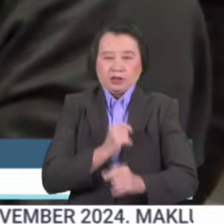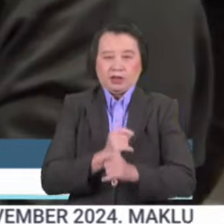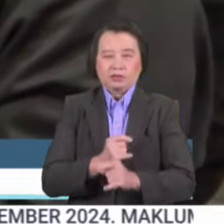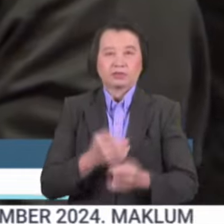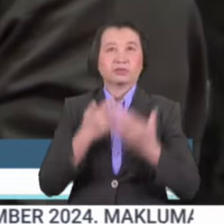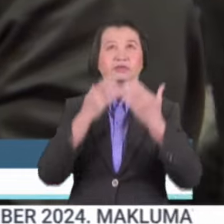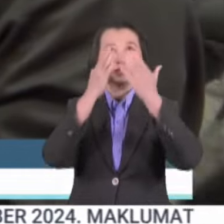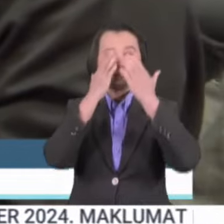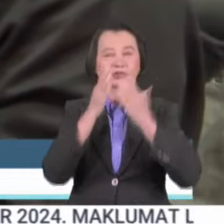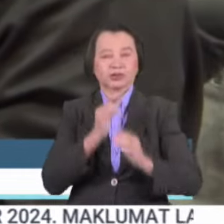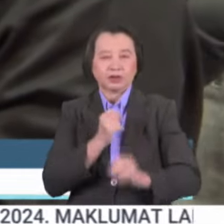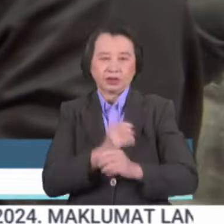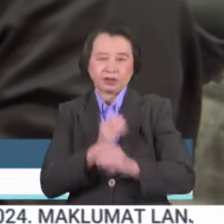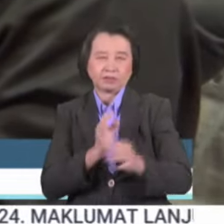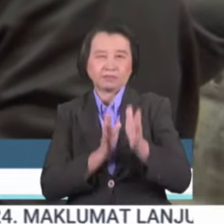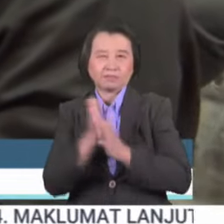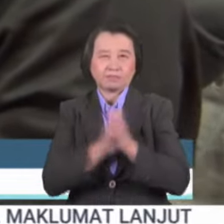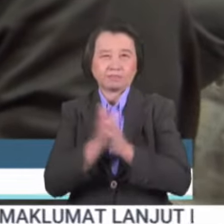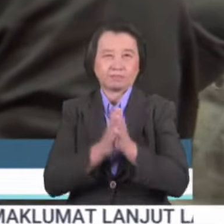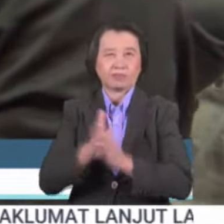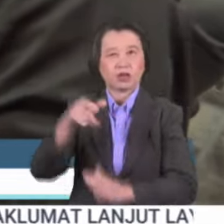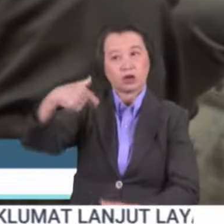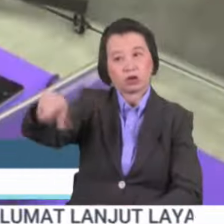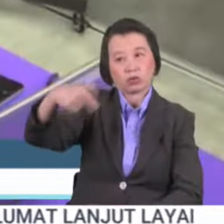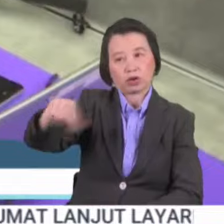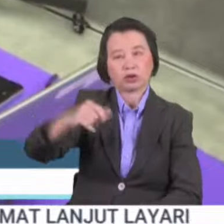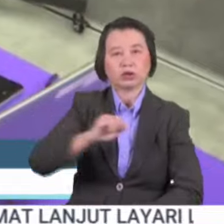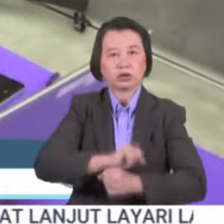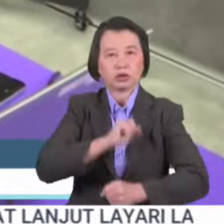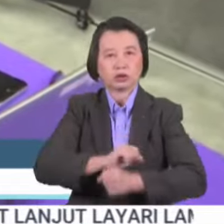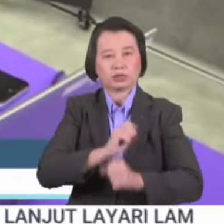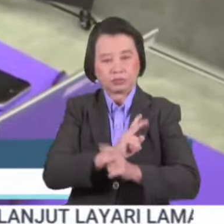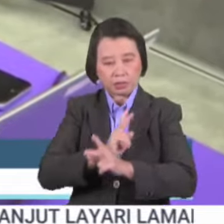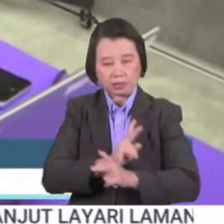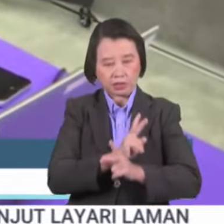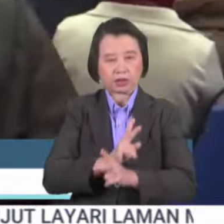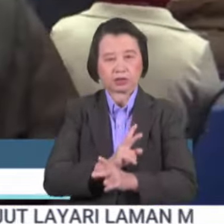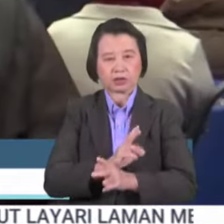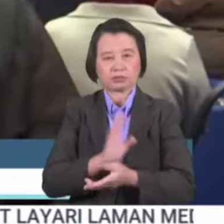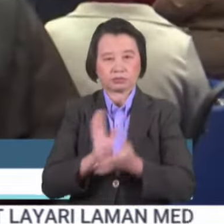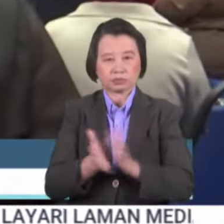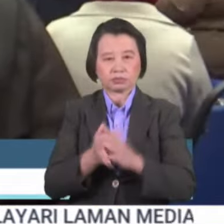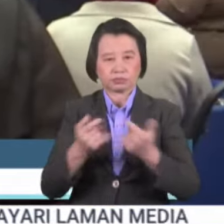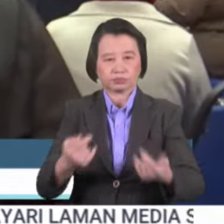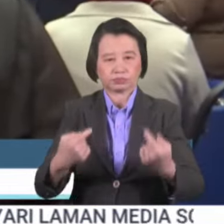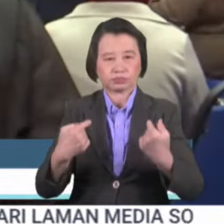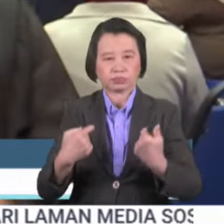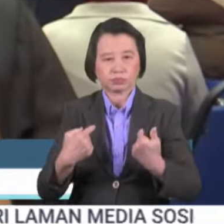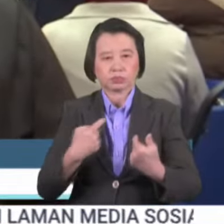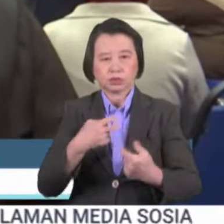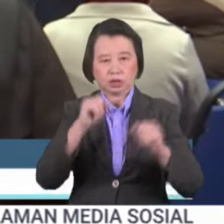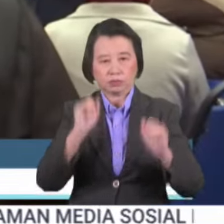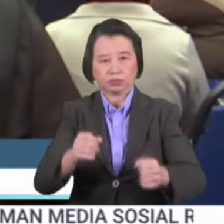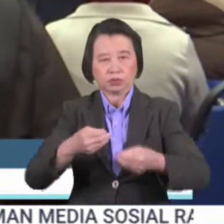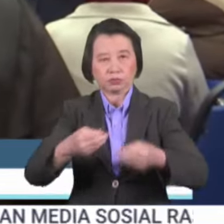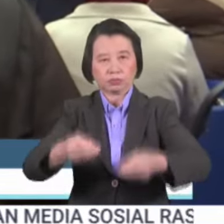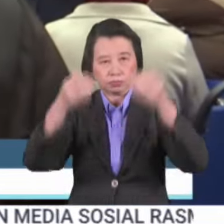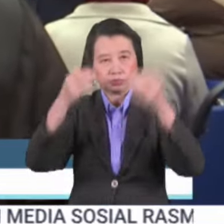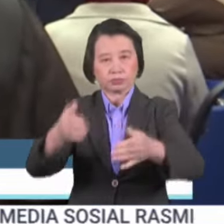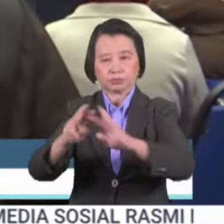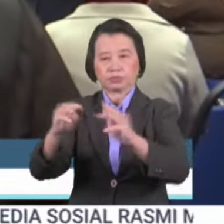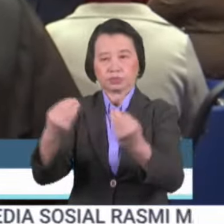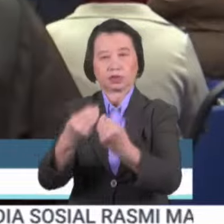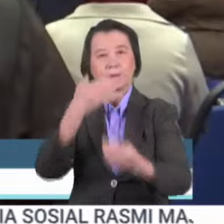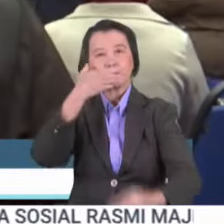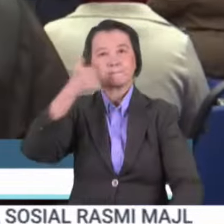kesyukuran dan juga kualiti kita kerja pun perlu dijaga supaya kita dapat memberi kepada masyarakat